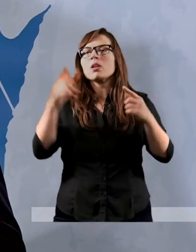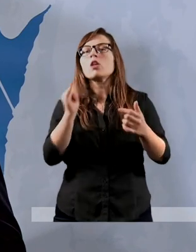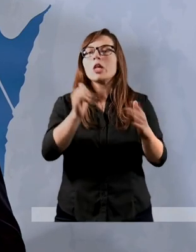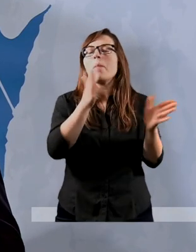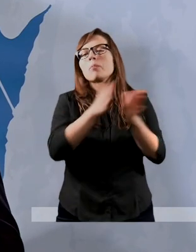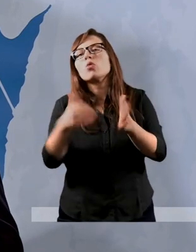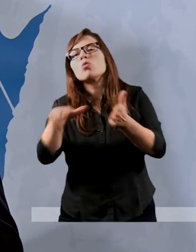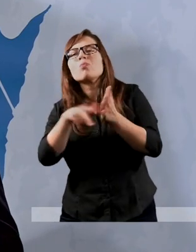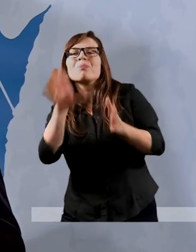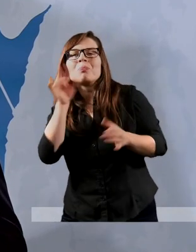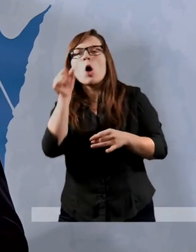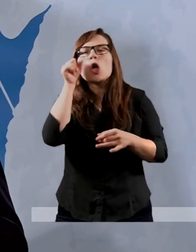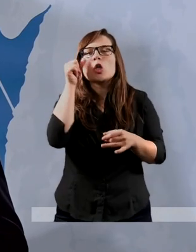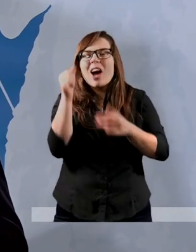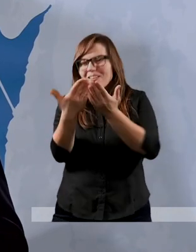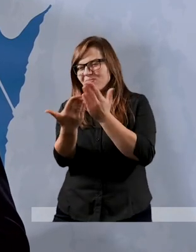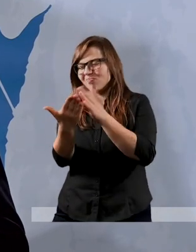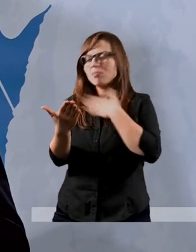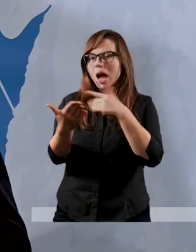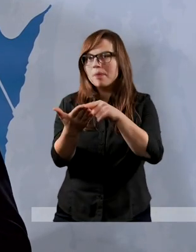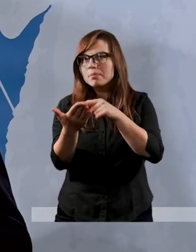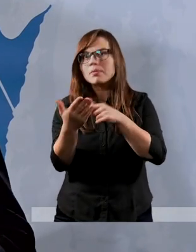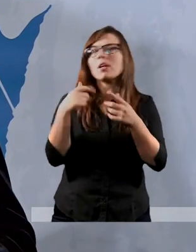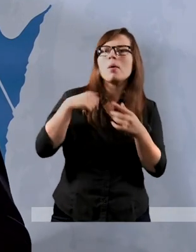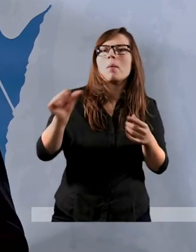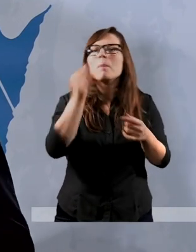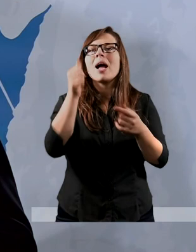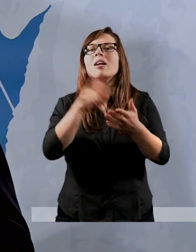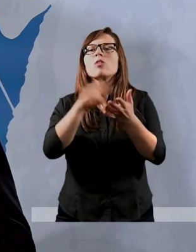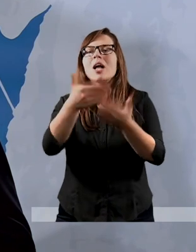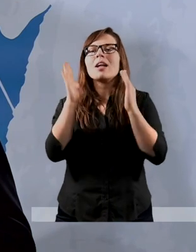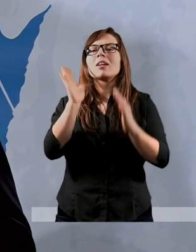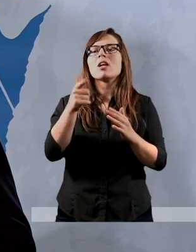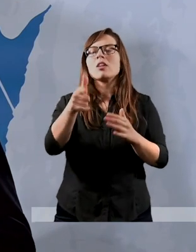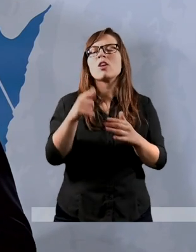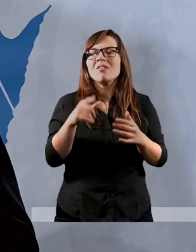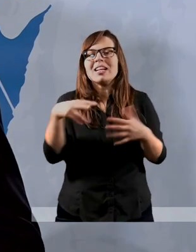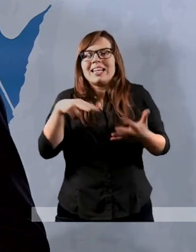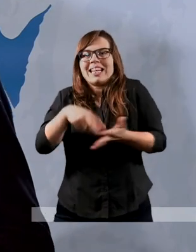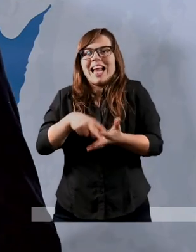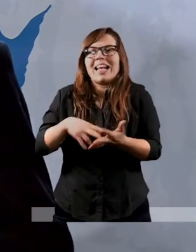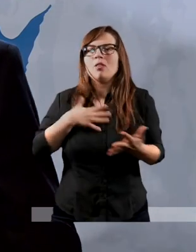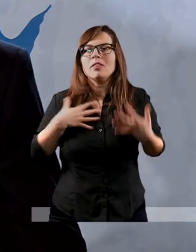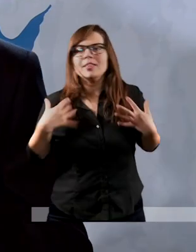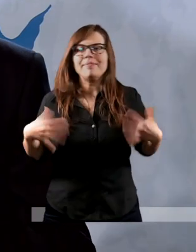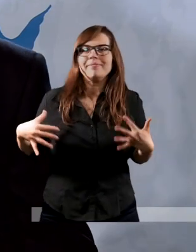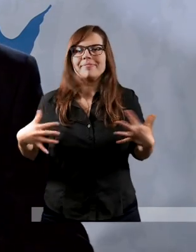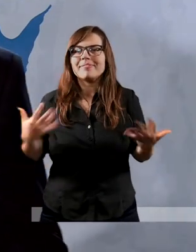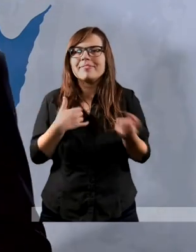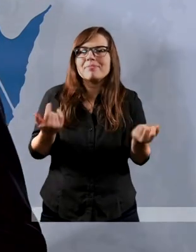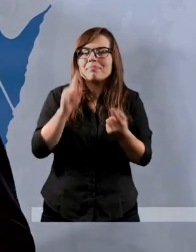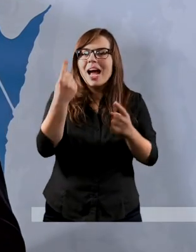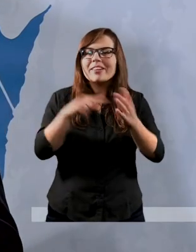przygotowałem sobie jakąś ściągę. Nie będę ukrywał, że pierwszy raz jestem na scenie, jestem trochę zestresowany, ale wchodząc tutaj zauważyłem